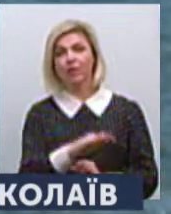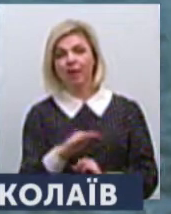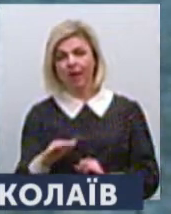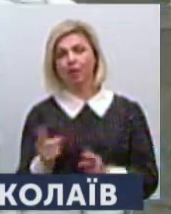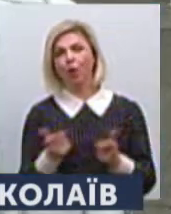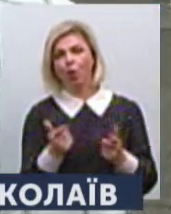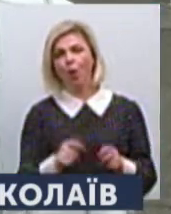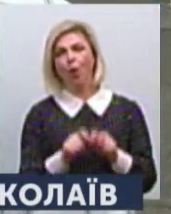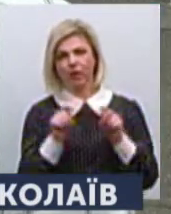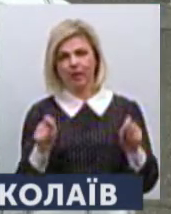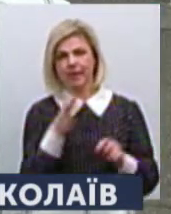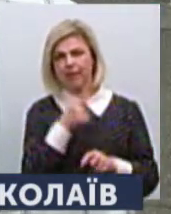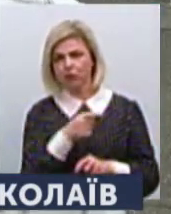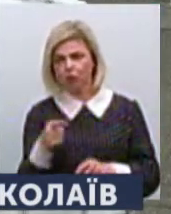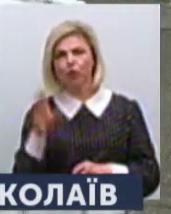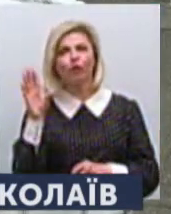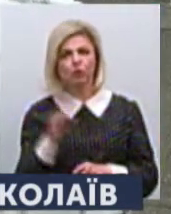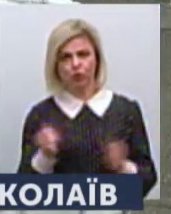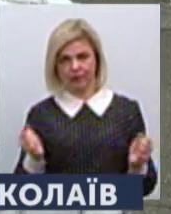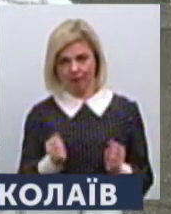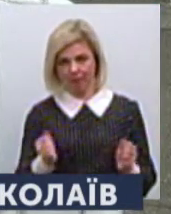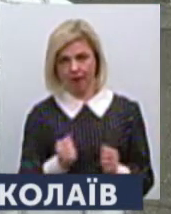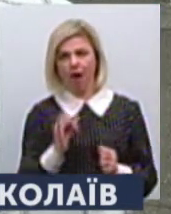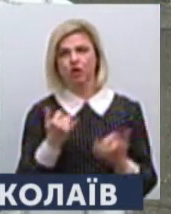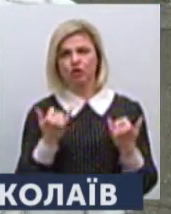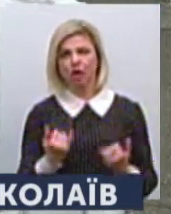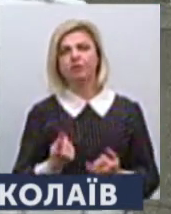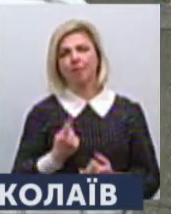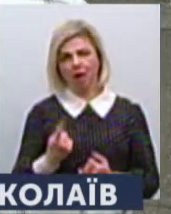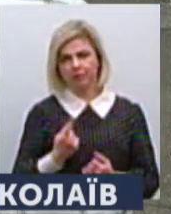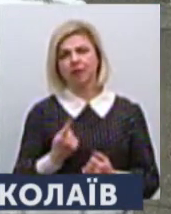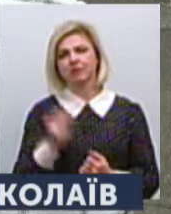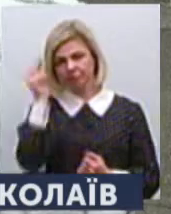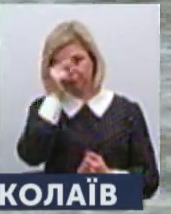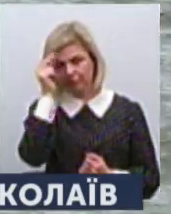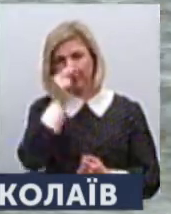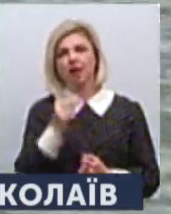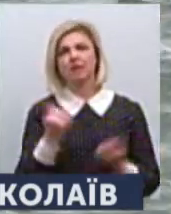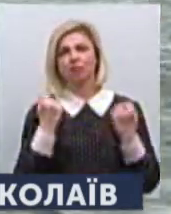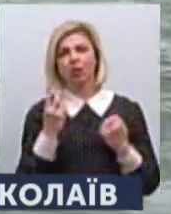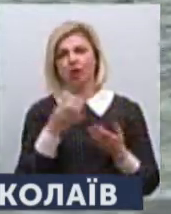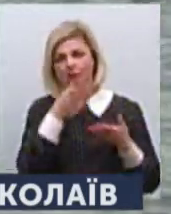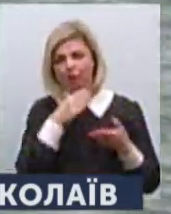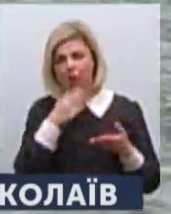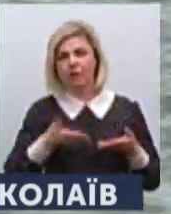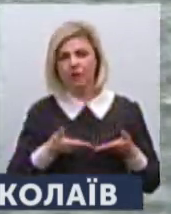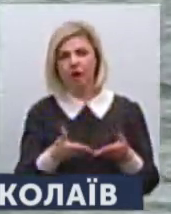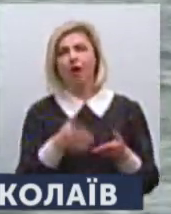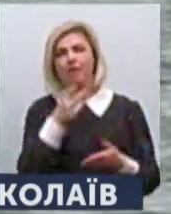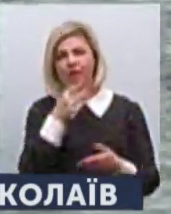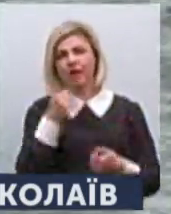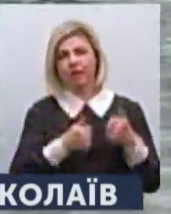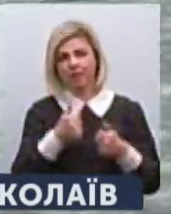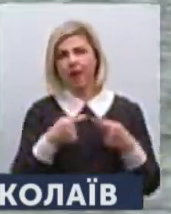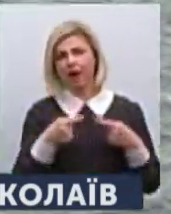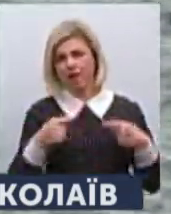до відкриття сезону всю зиму. Відтепер відточуватимуть майстерність яхтсмени на воді, зокрема під час календарних змагань різних